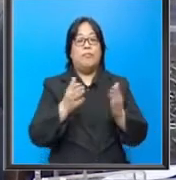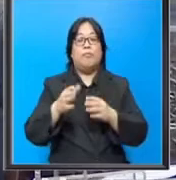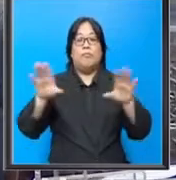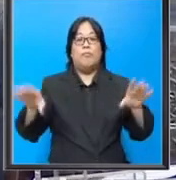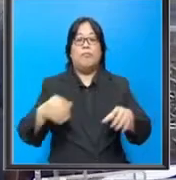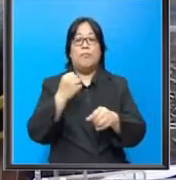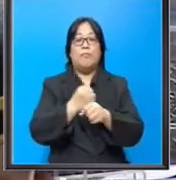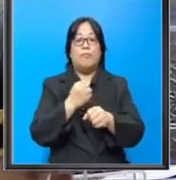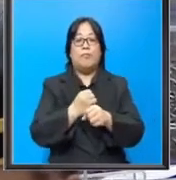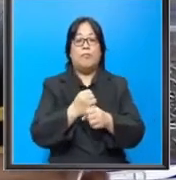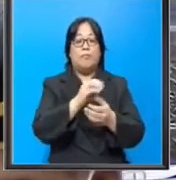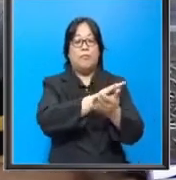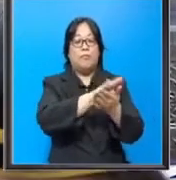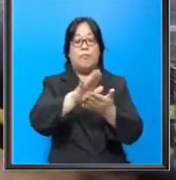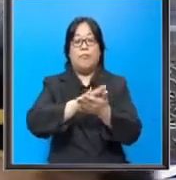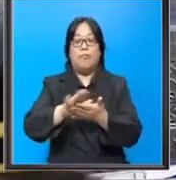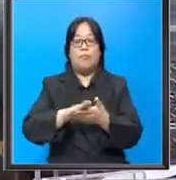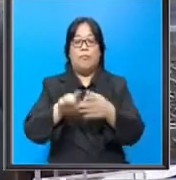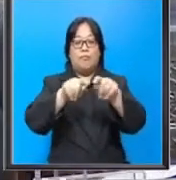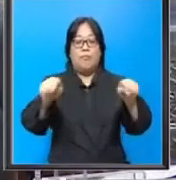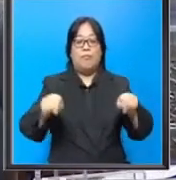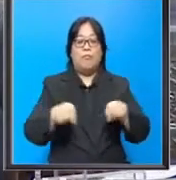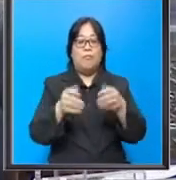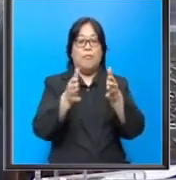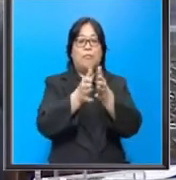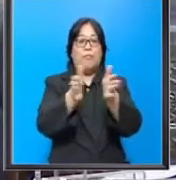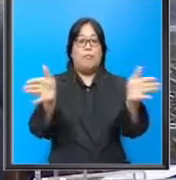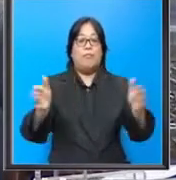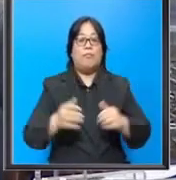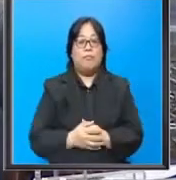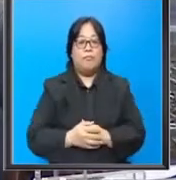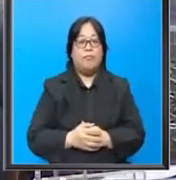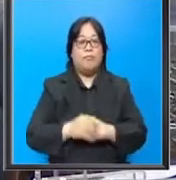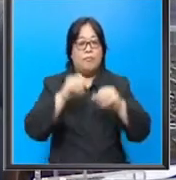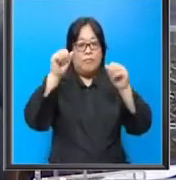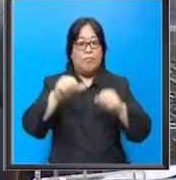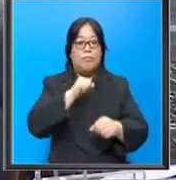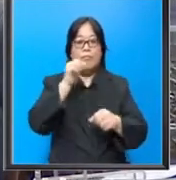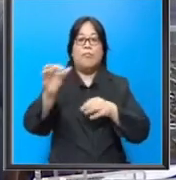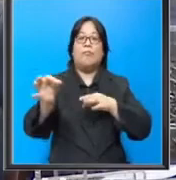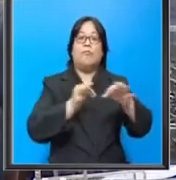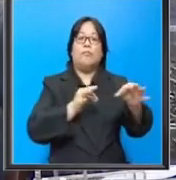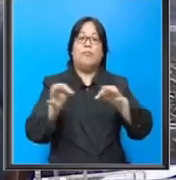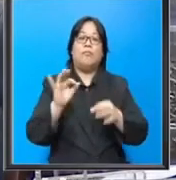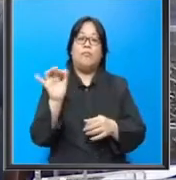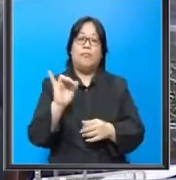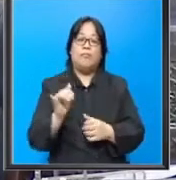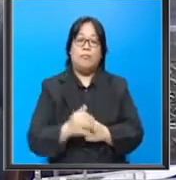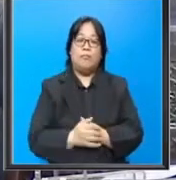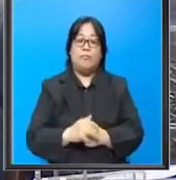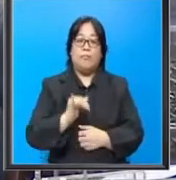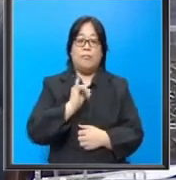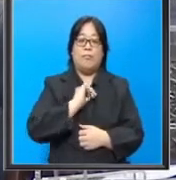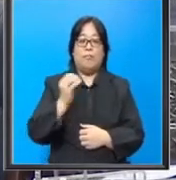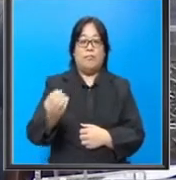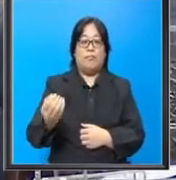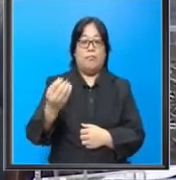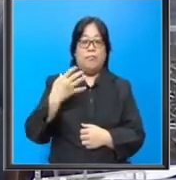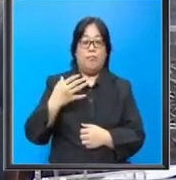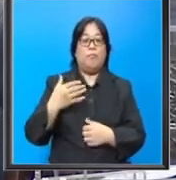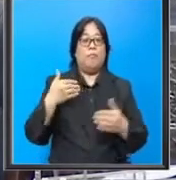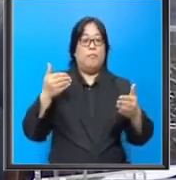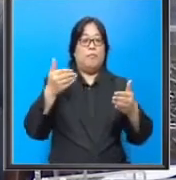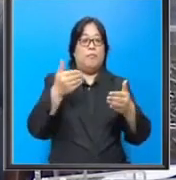kerja-kerja sanitasi Hai bolehkah juga dijelaskan Hai saya dipahamkan bau